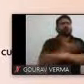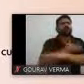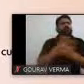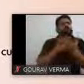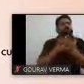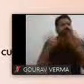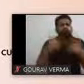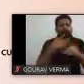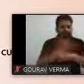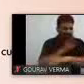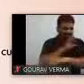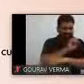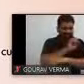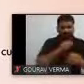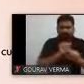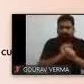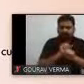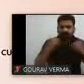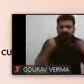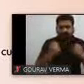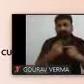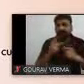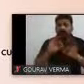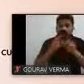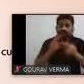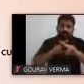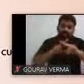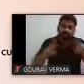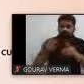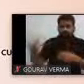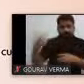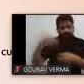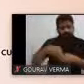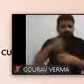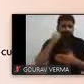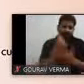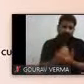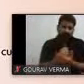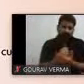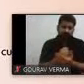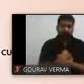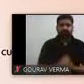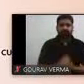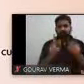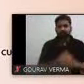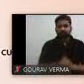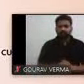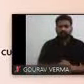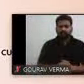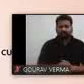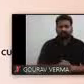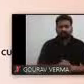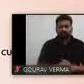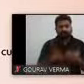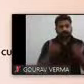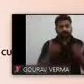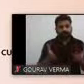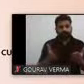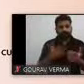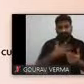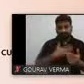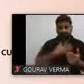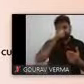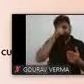फैमिली को उसमें पूरी तरह इन्वॉल्व करना है. ओके, अभी नाउ इन आवर